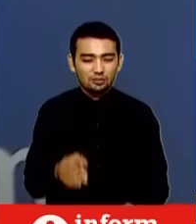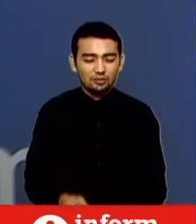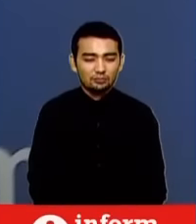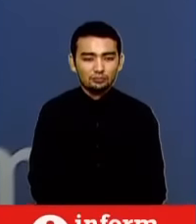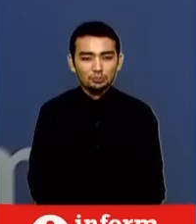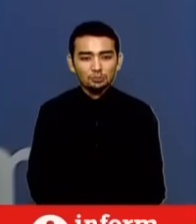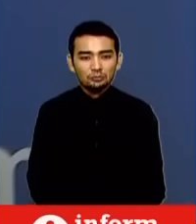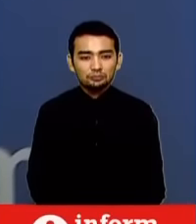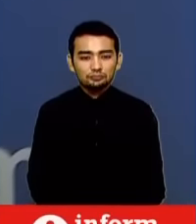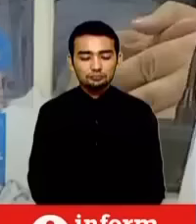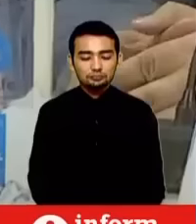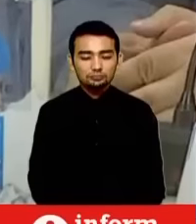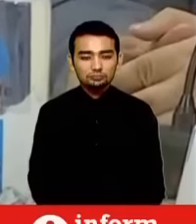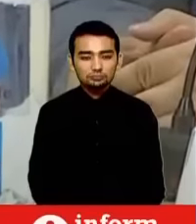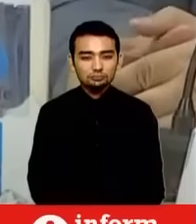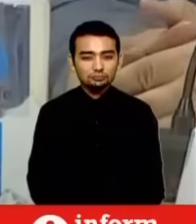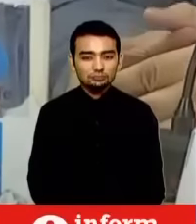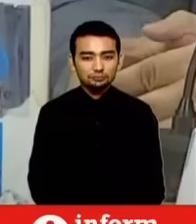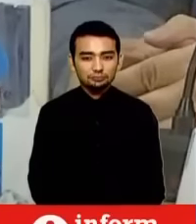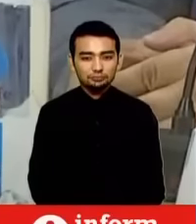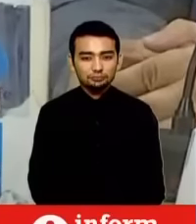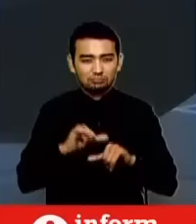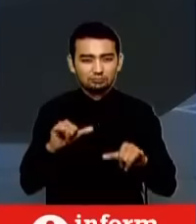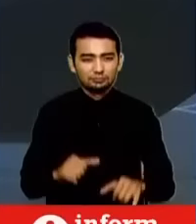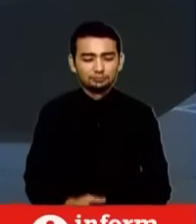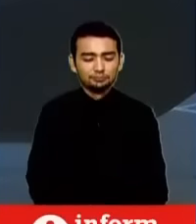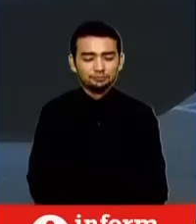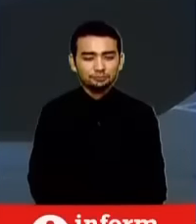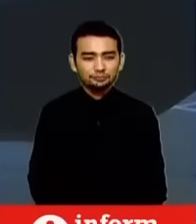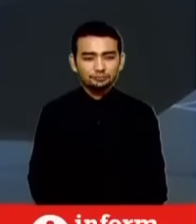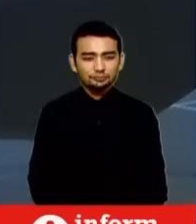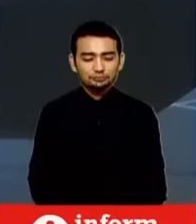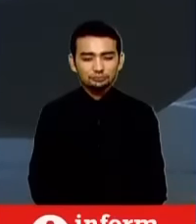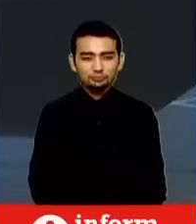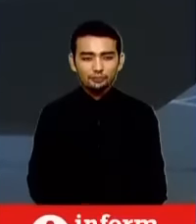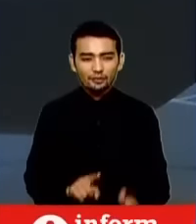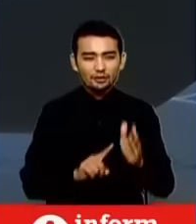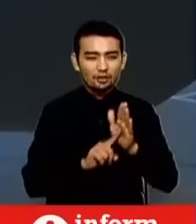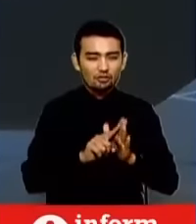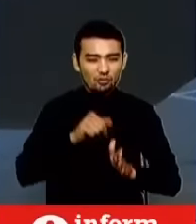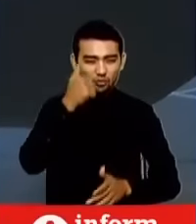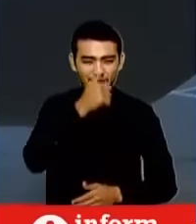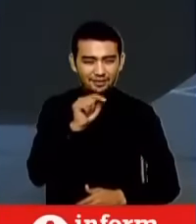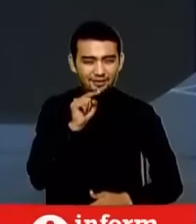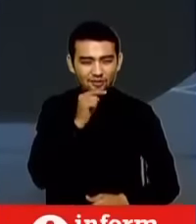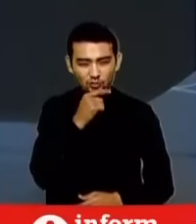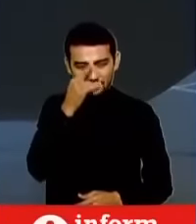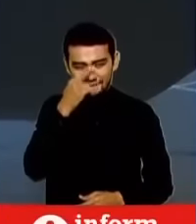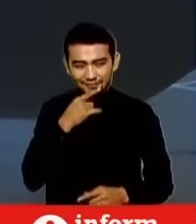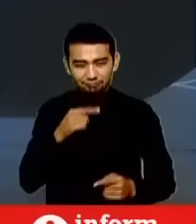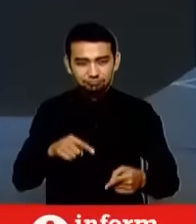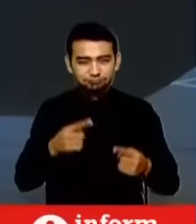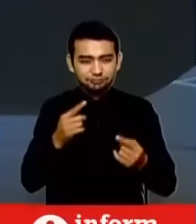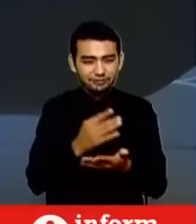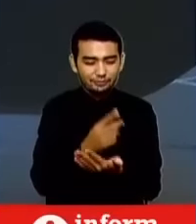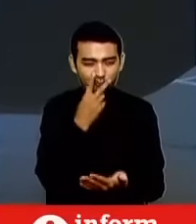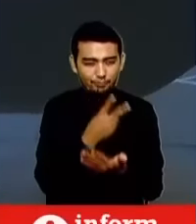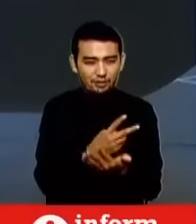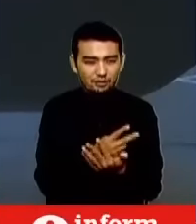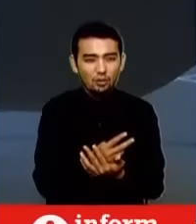Нуркен Токмурзин, Информбюро, Астана. С начала года рост экономики Казахстана показал положительную